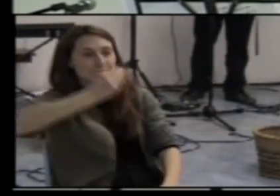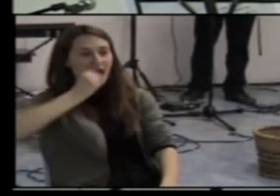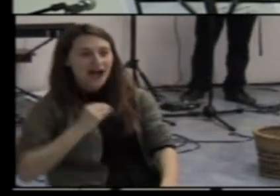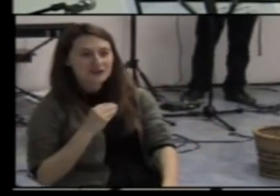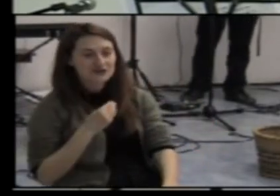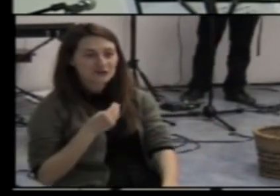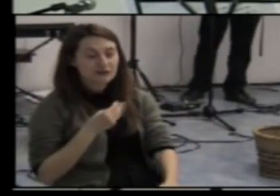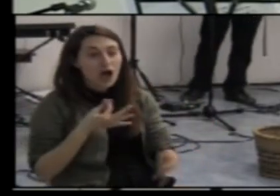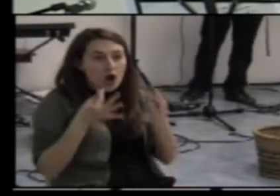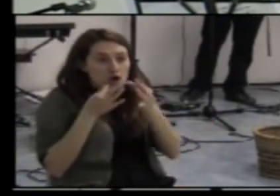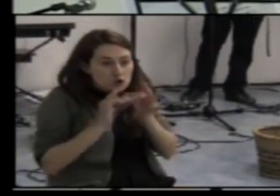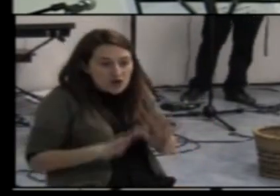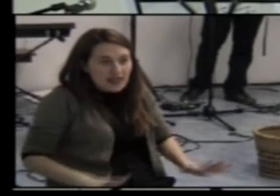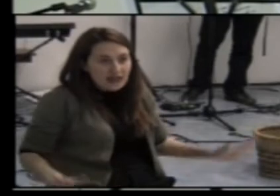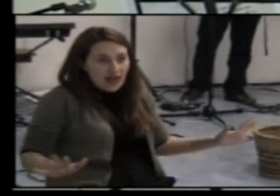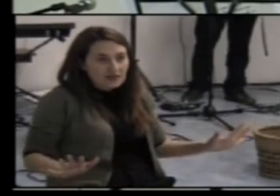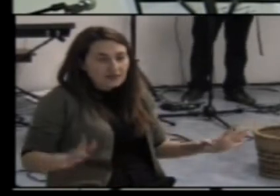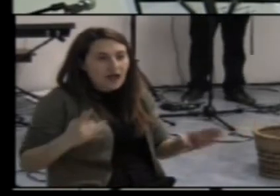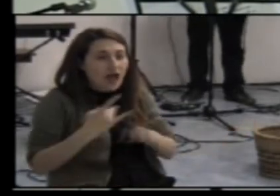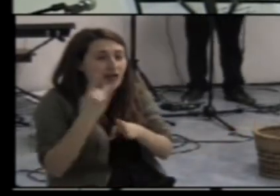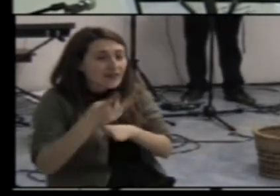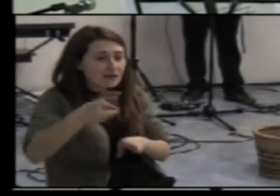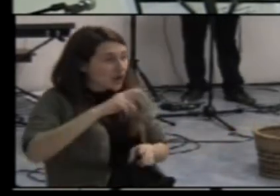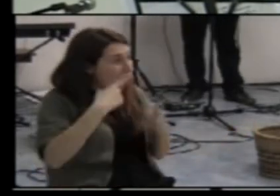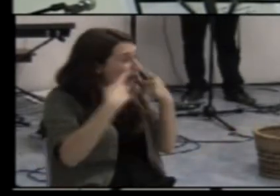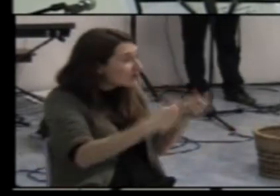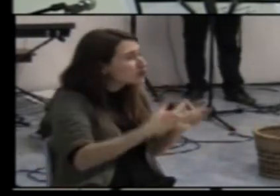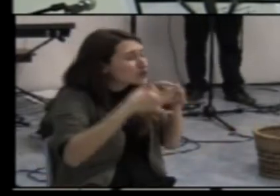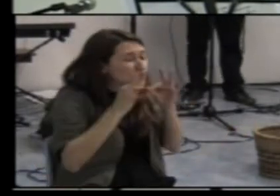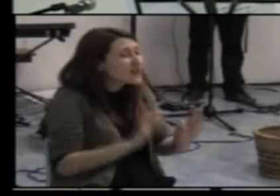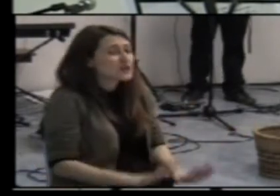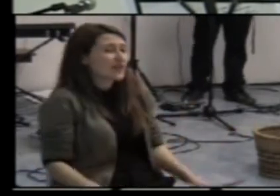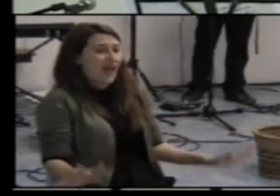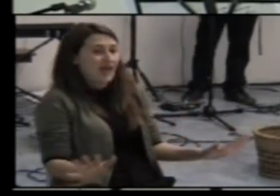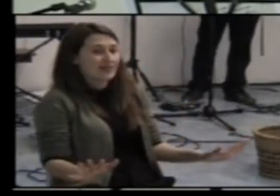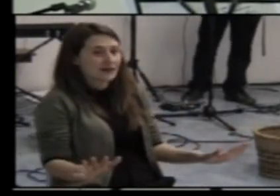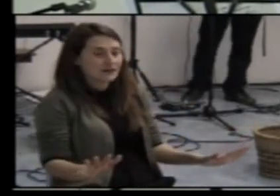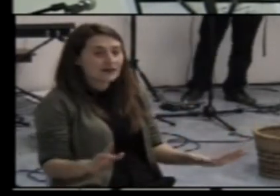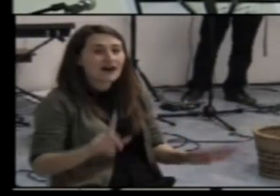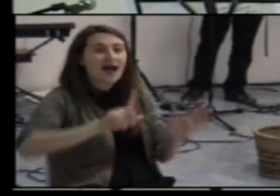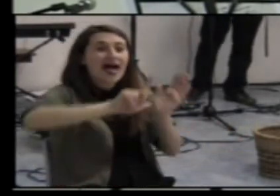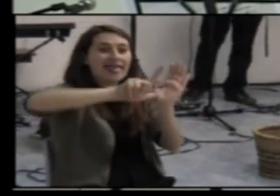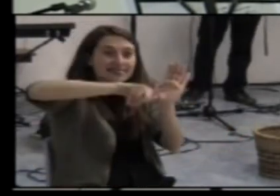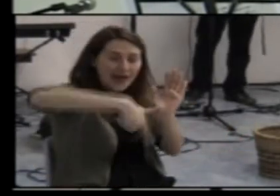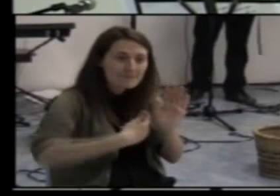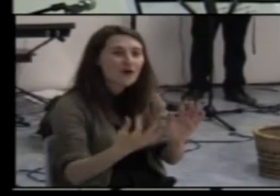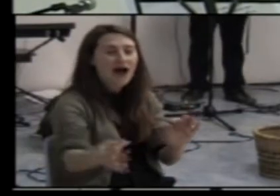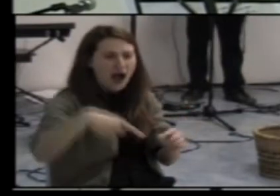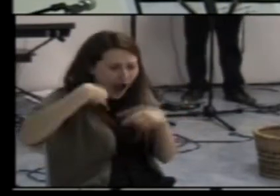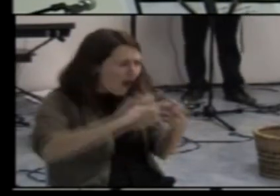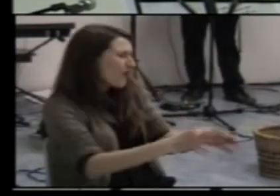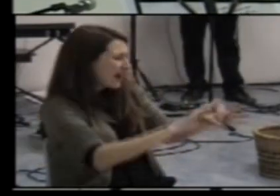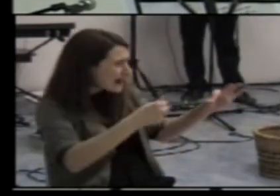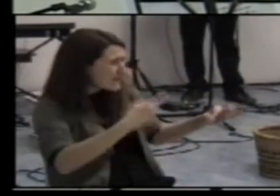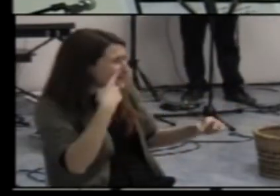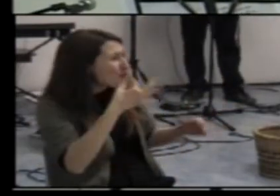niente. Allora il diavolo viene e dice: hai visto? Non è successo niente. Dopo un po' passa ancora con un'altra caramella. Dai, dai, dai, prendi